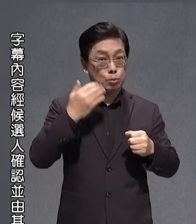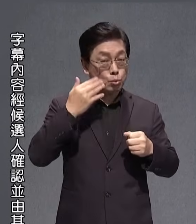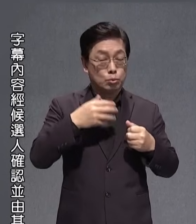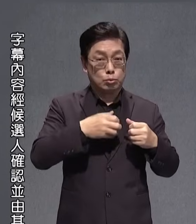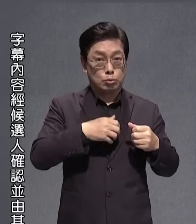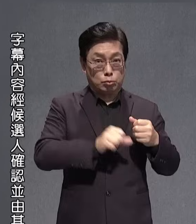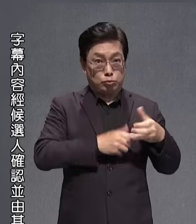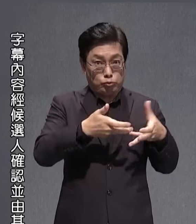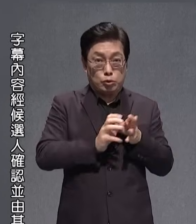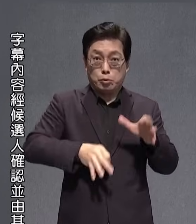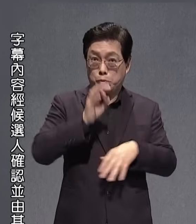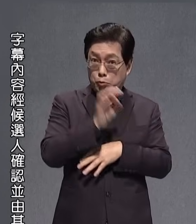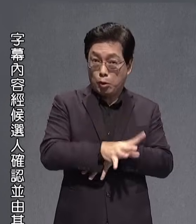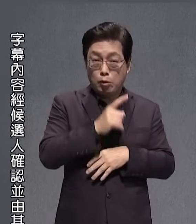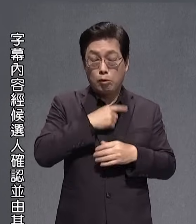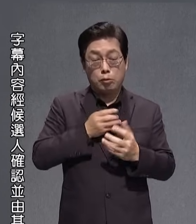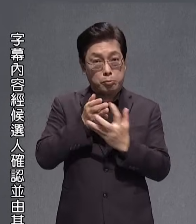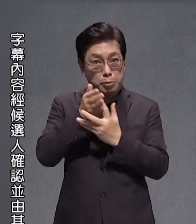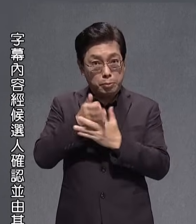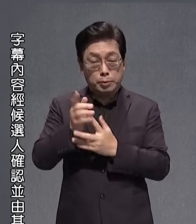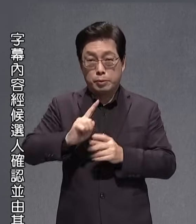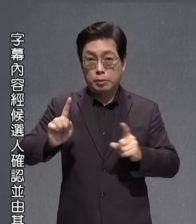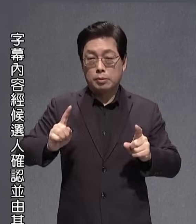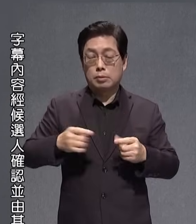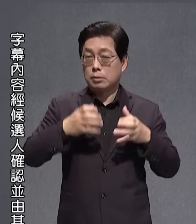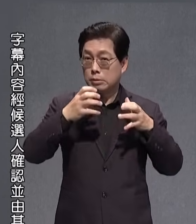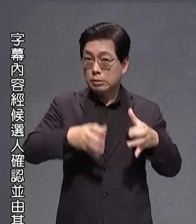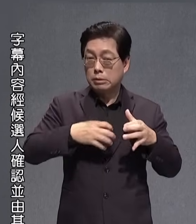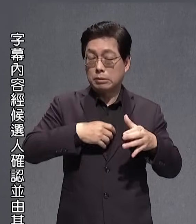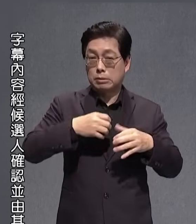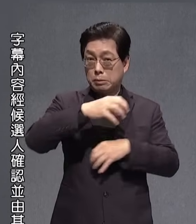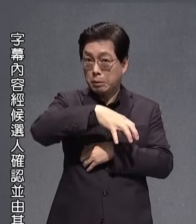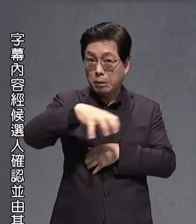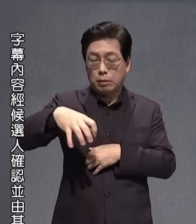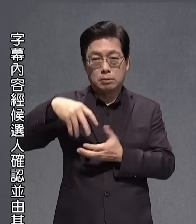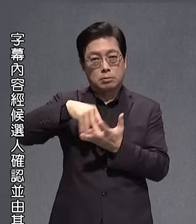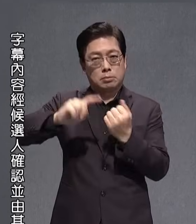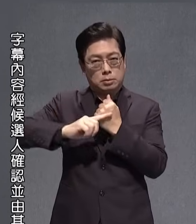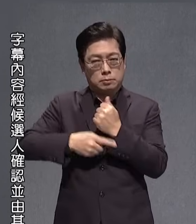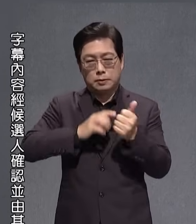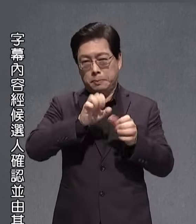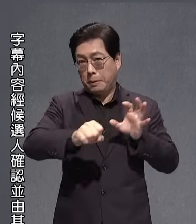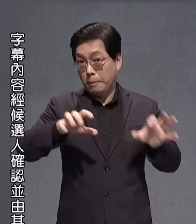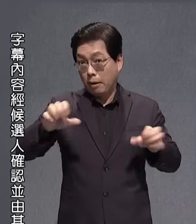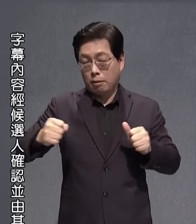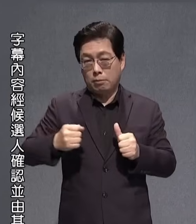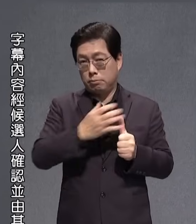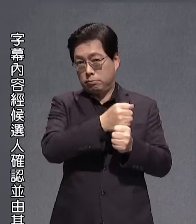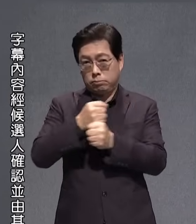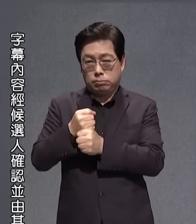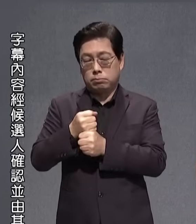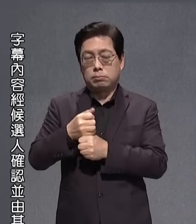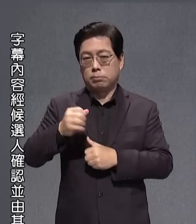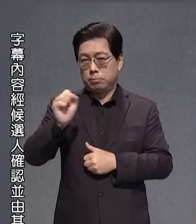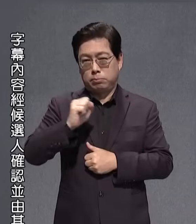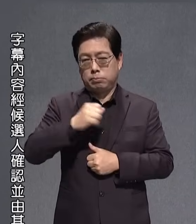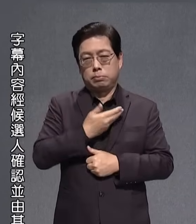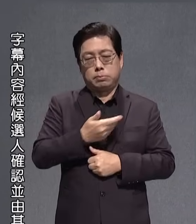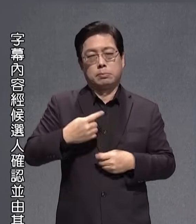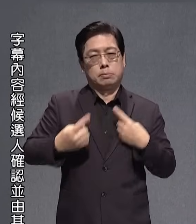流、介入民事纠纷，包括他设立的地点、立法、查缉、管束，绝对袂当放